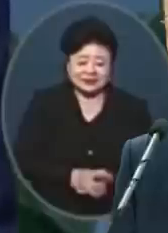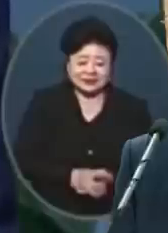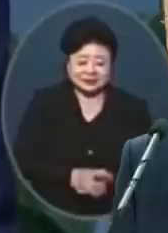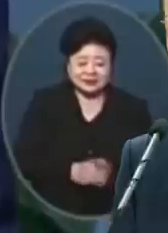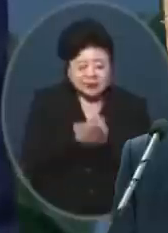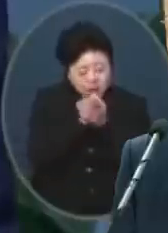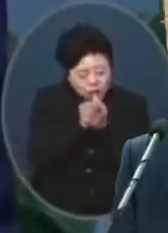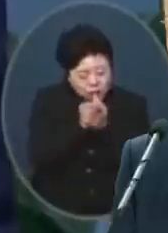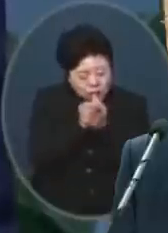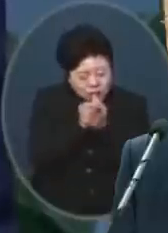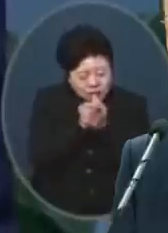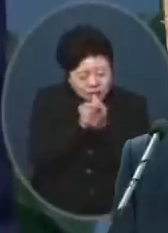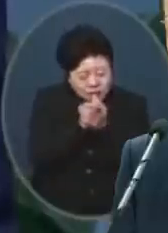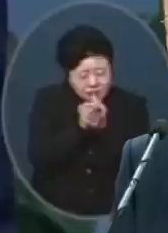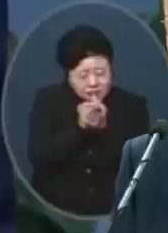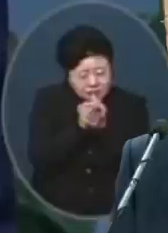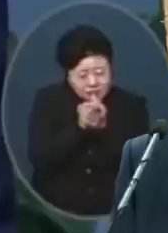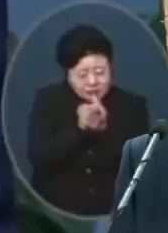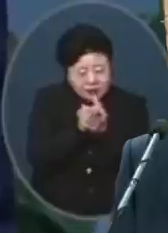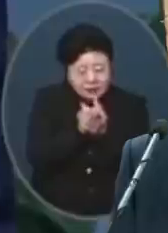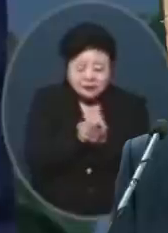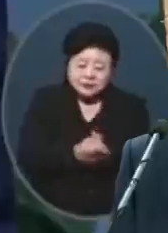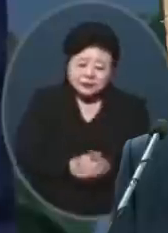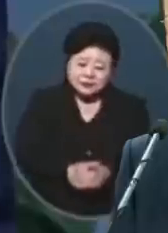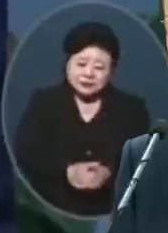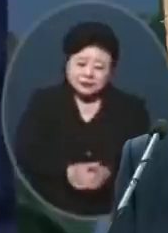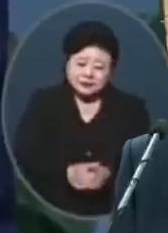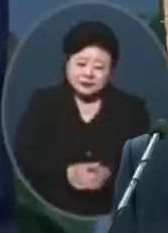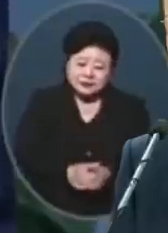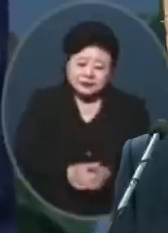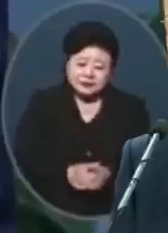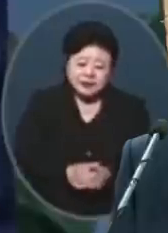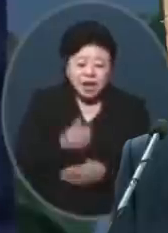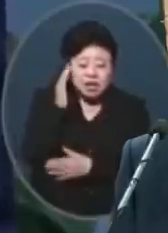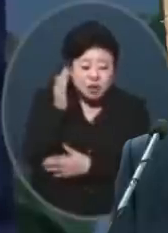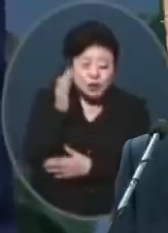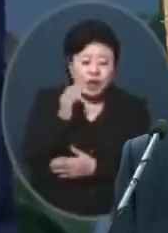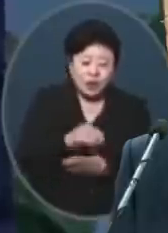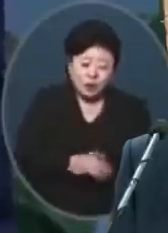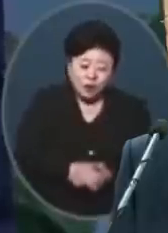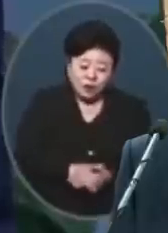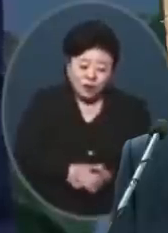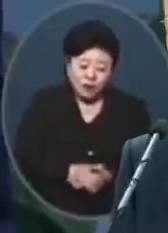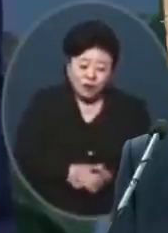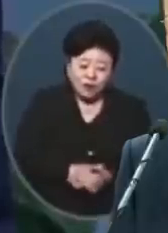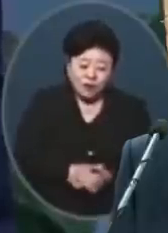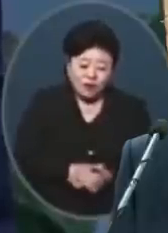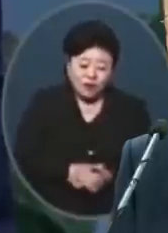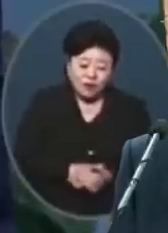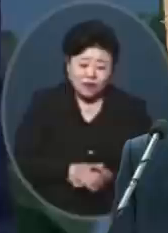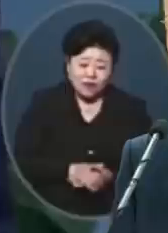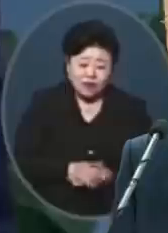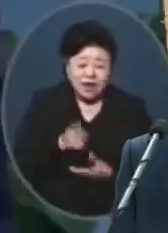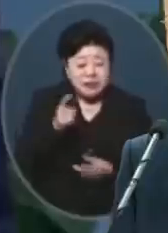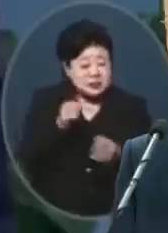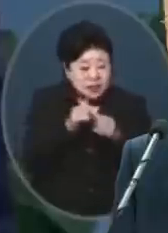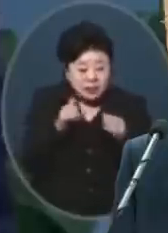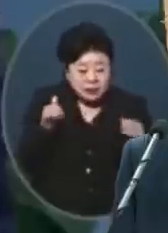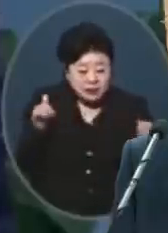제가 기도를 하고 설교를 하는데 한